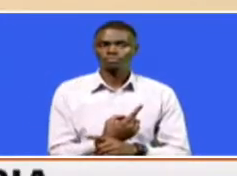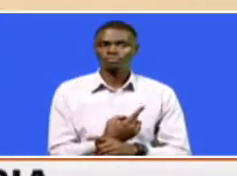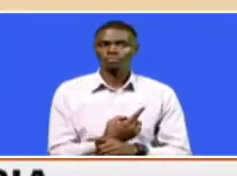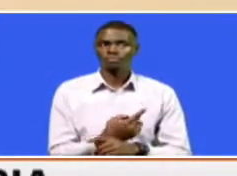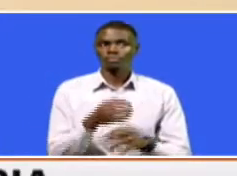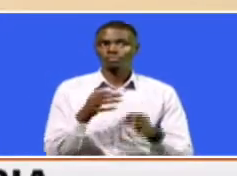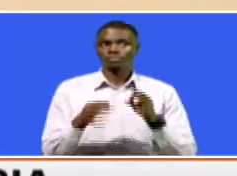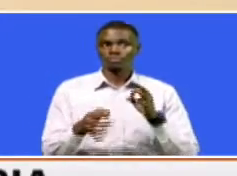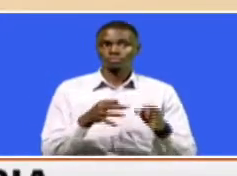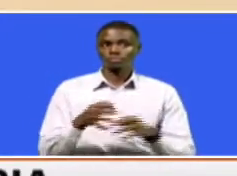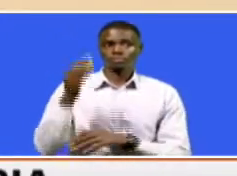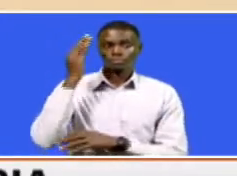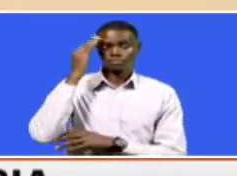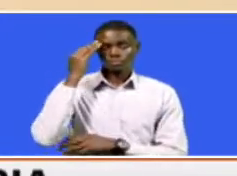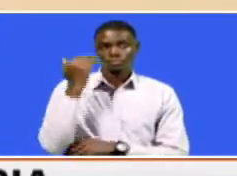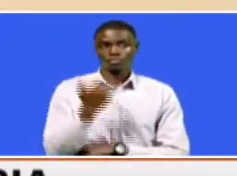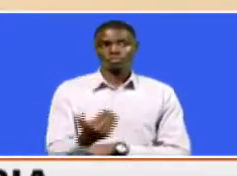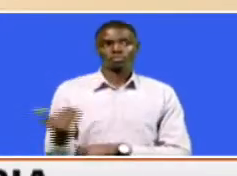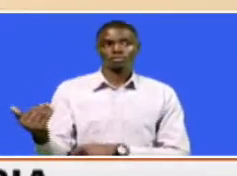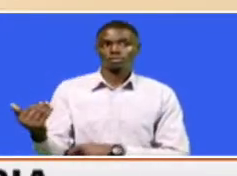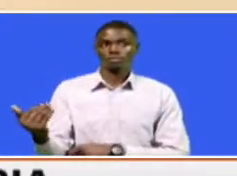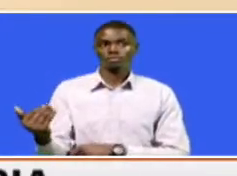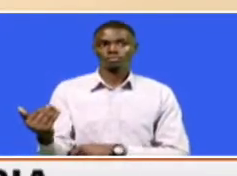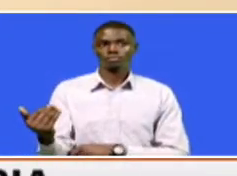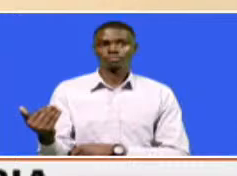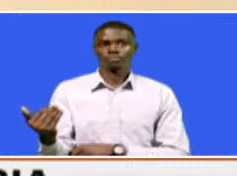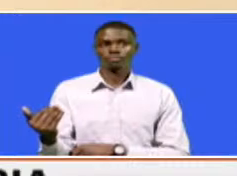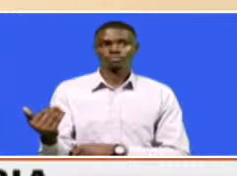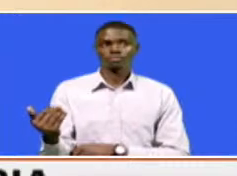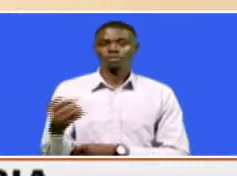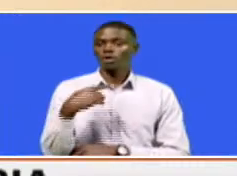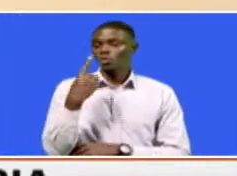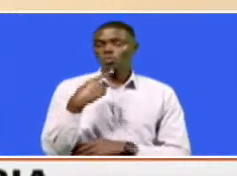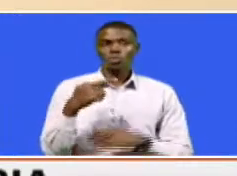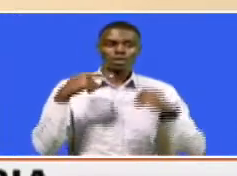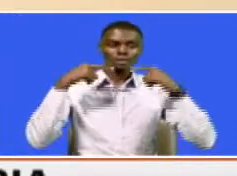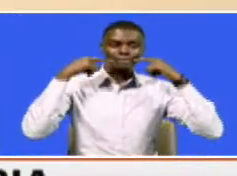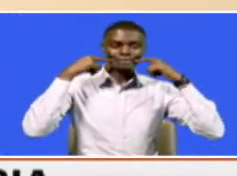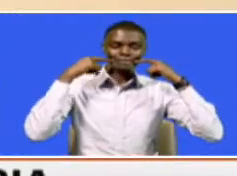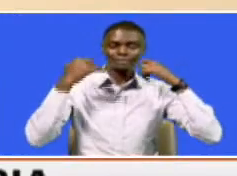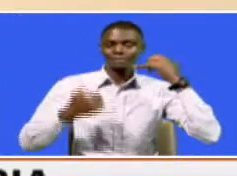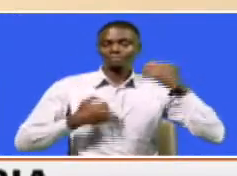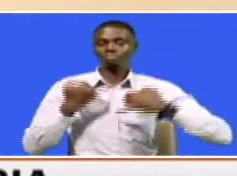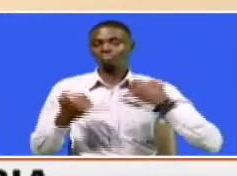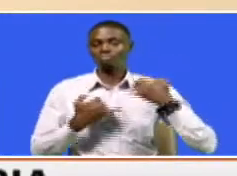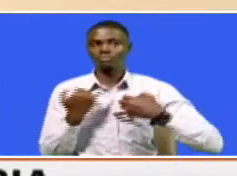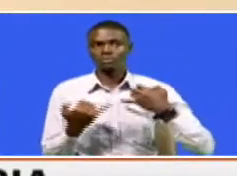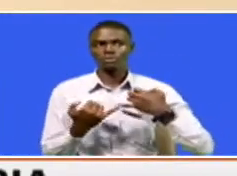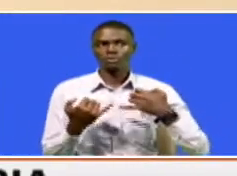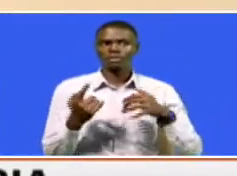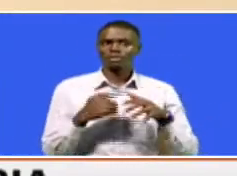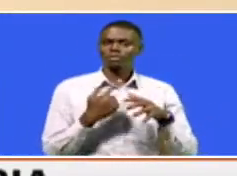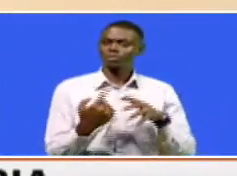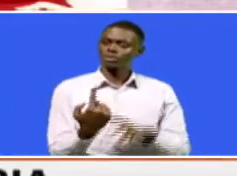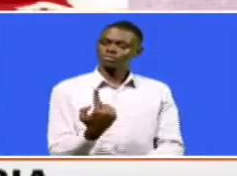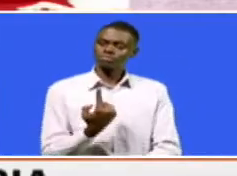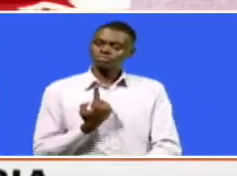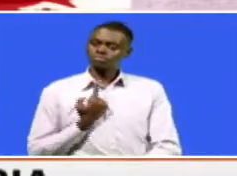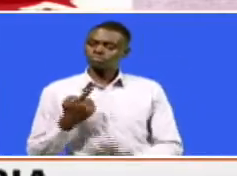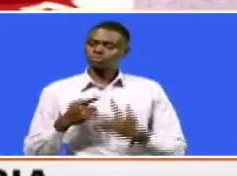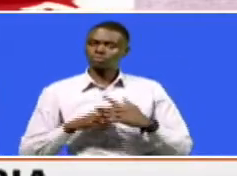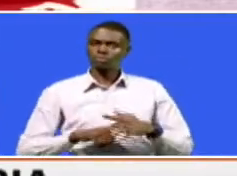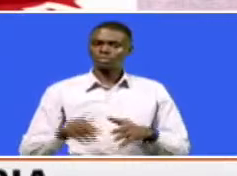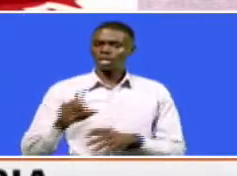If she or he was a child who was, you know, bubbling, you know, always talking everywhere, they'll tend to go into isolation.